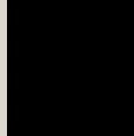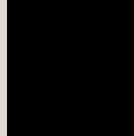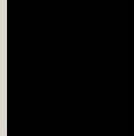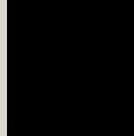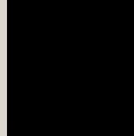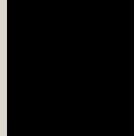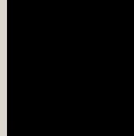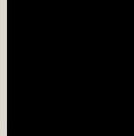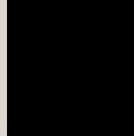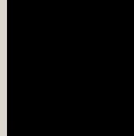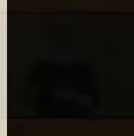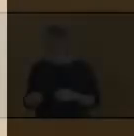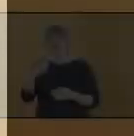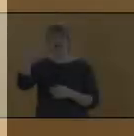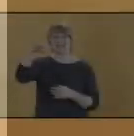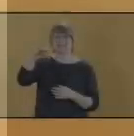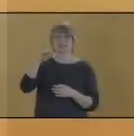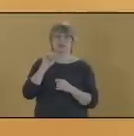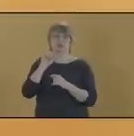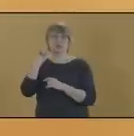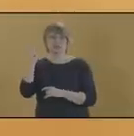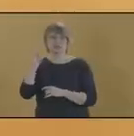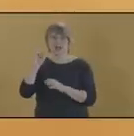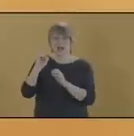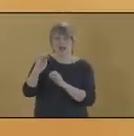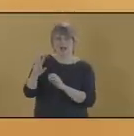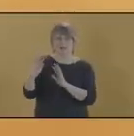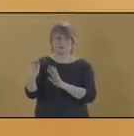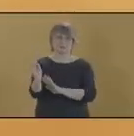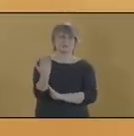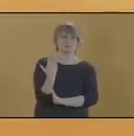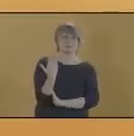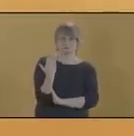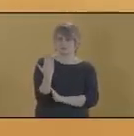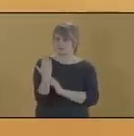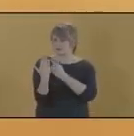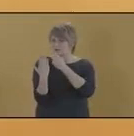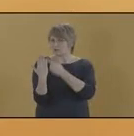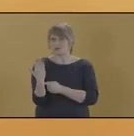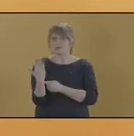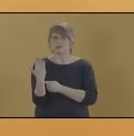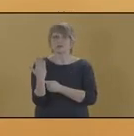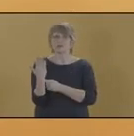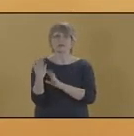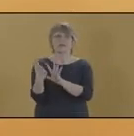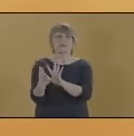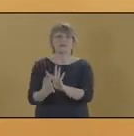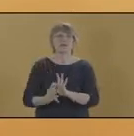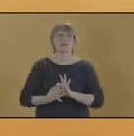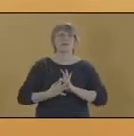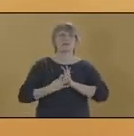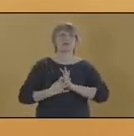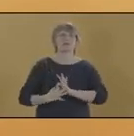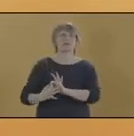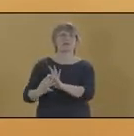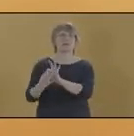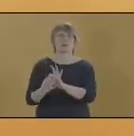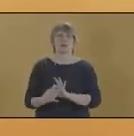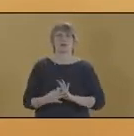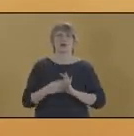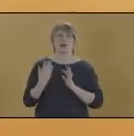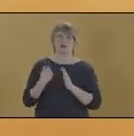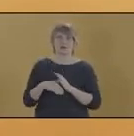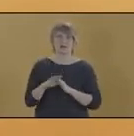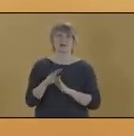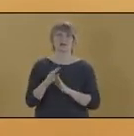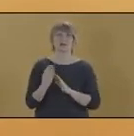Schicksalen, mit persönlichen Schicksalen Berichte gemacht. Und das ist verbindet zum einen, aber zum anderen schürt das natürlich auch noch